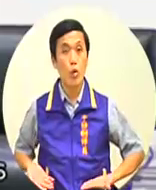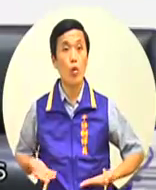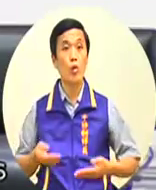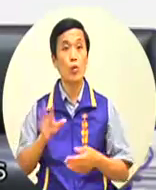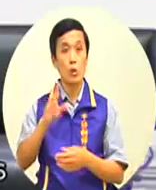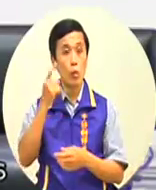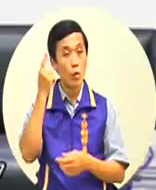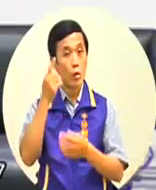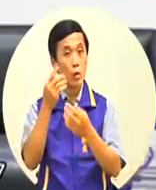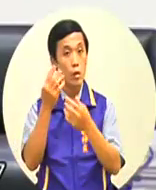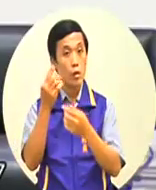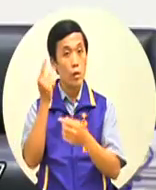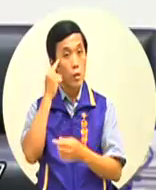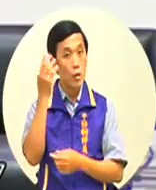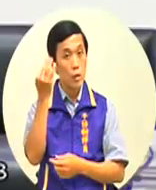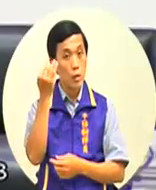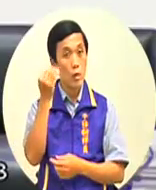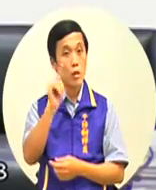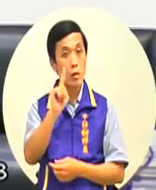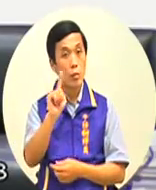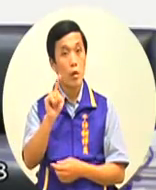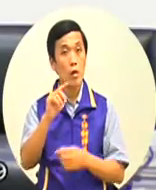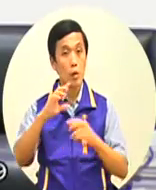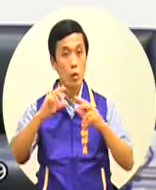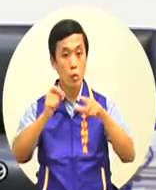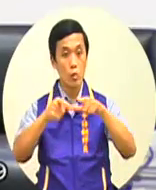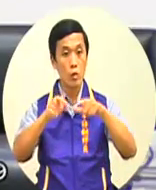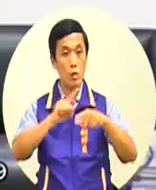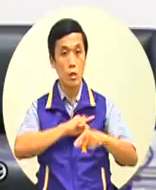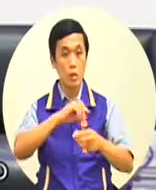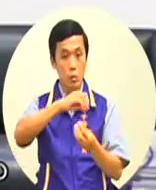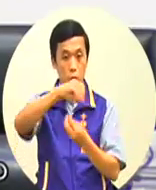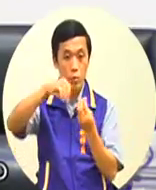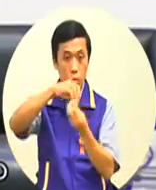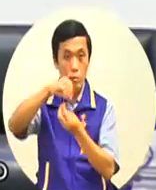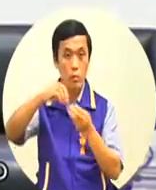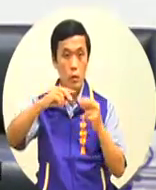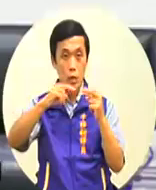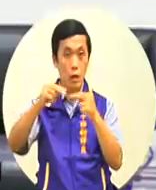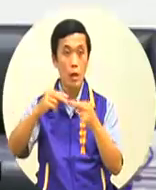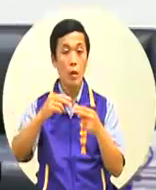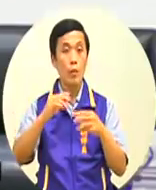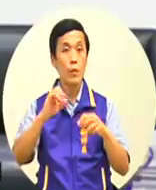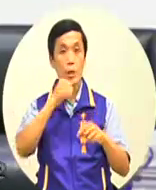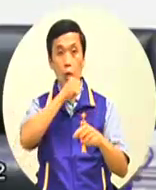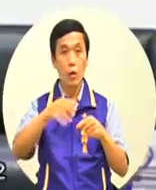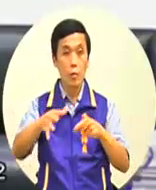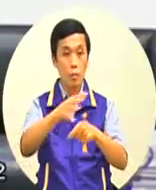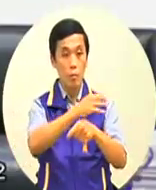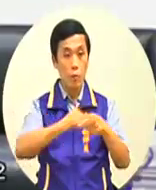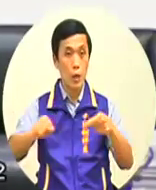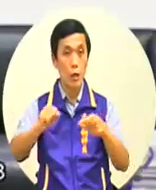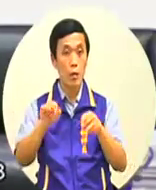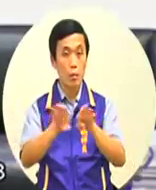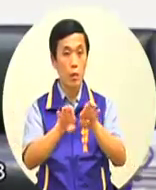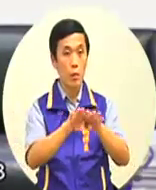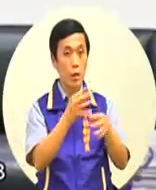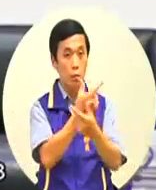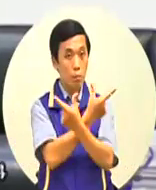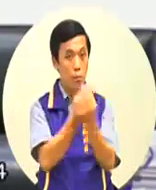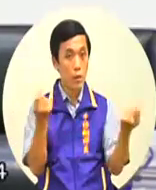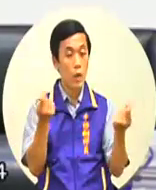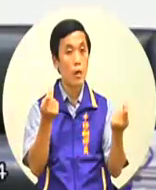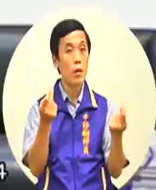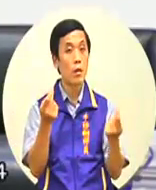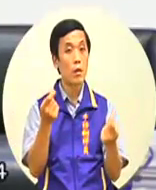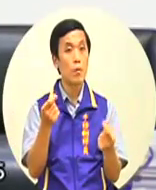是公司可以自行调整，把它改成特休嘛。哦，就是全国放假一致，这没有意见的。就是